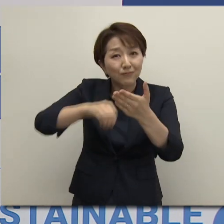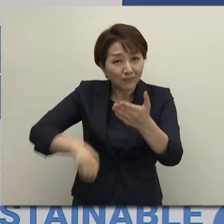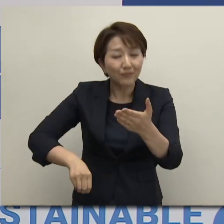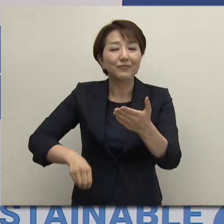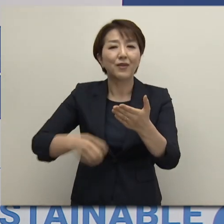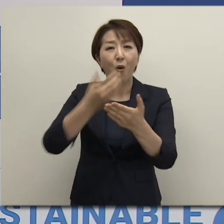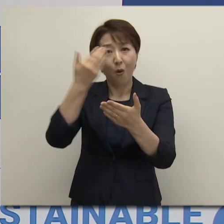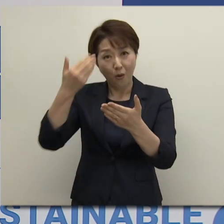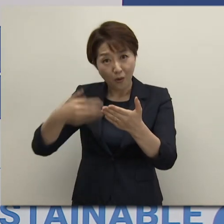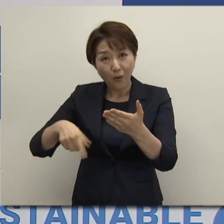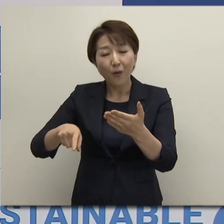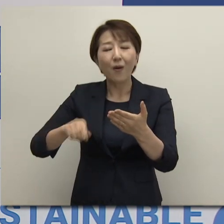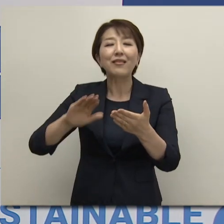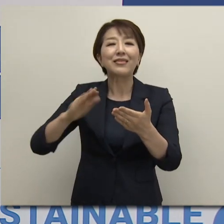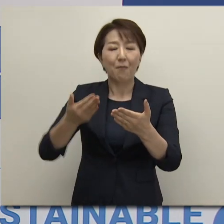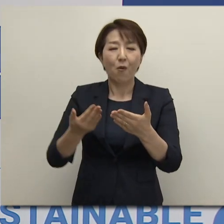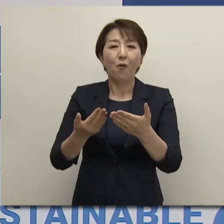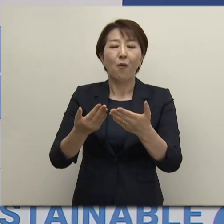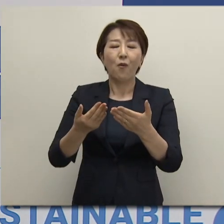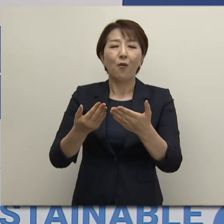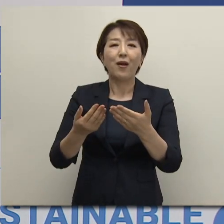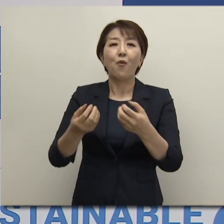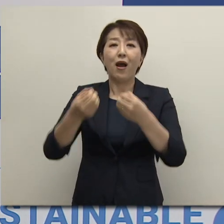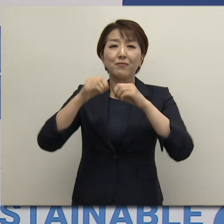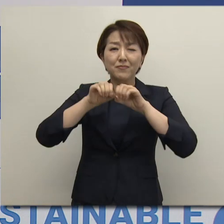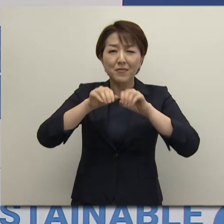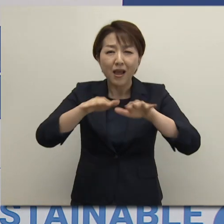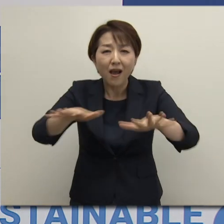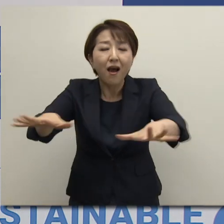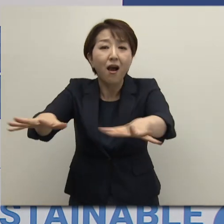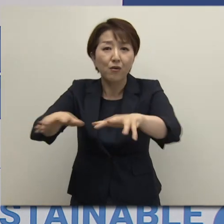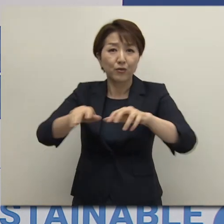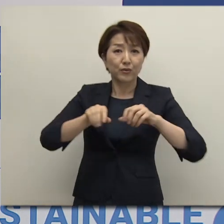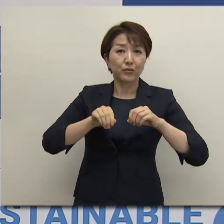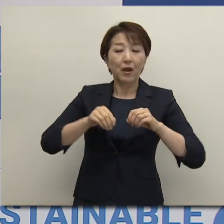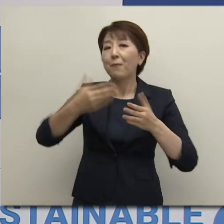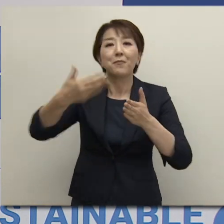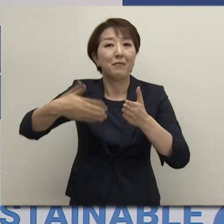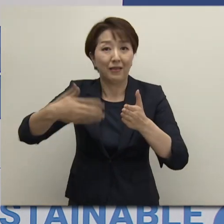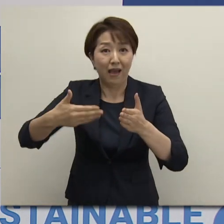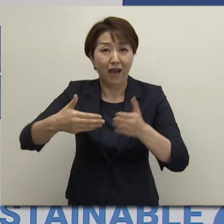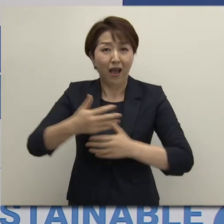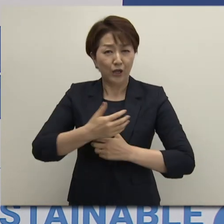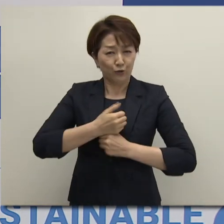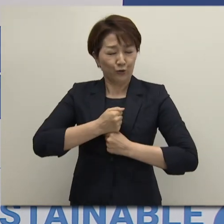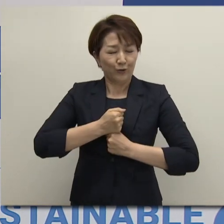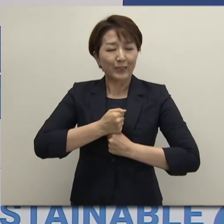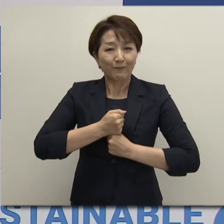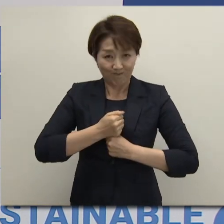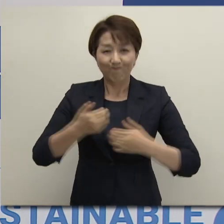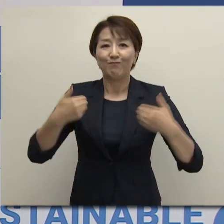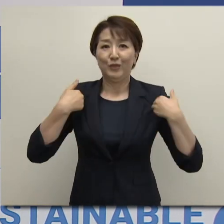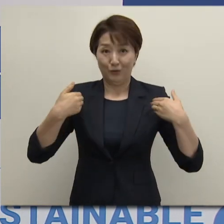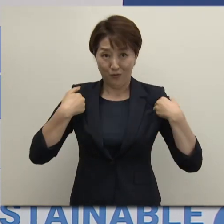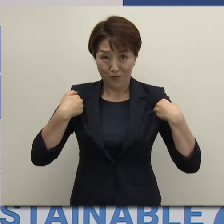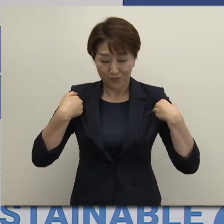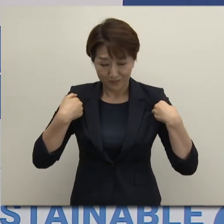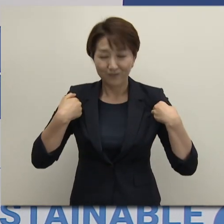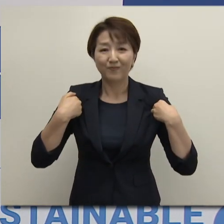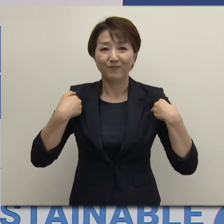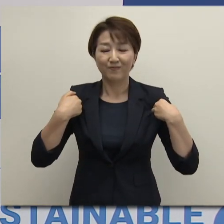が新型コロナウイルス感染症が収束したわけではなくまだまだ予断は許しませ